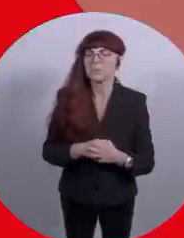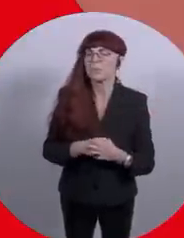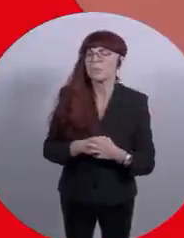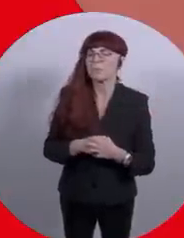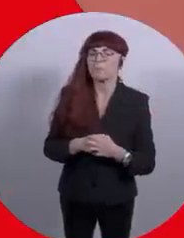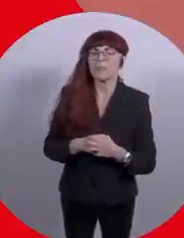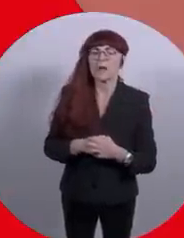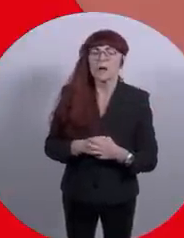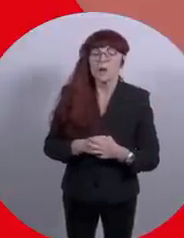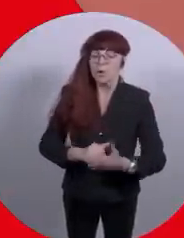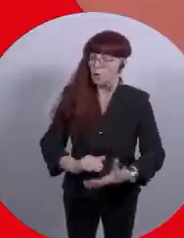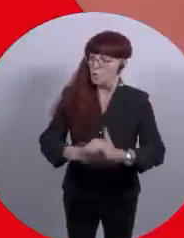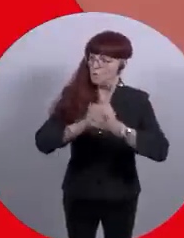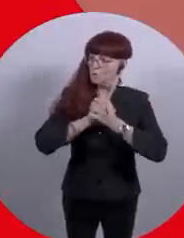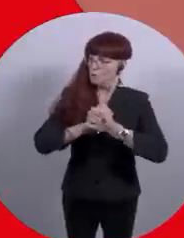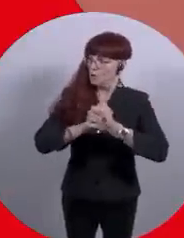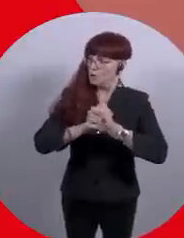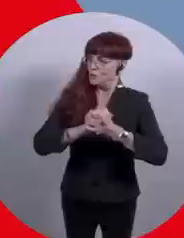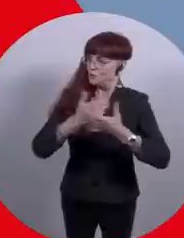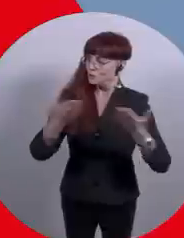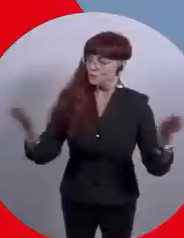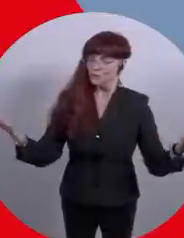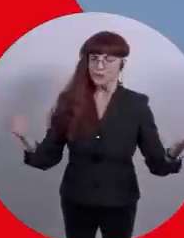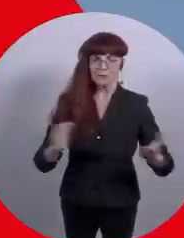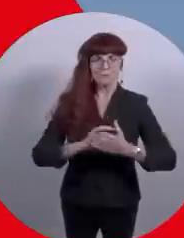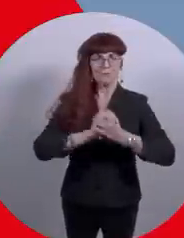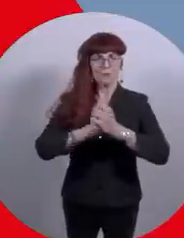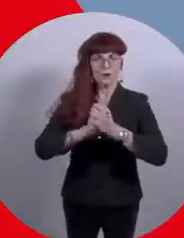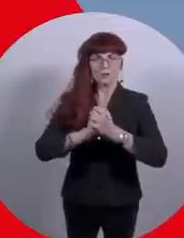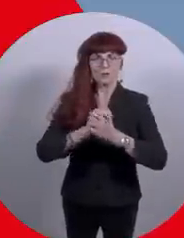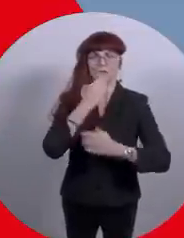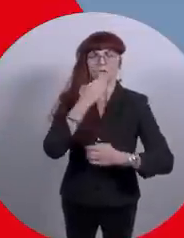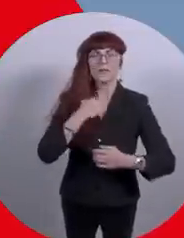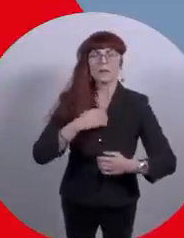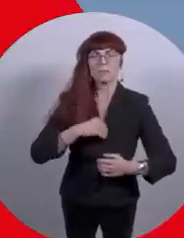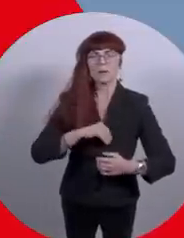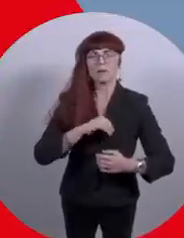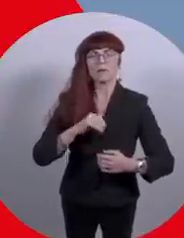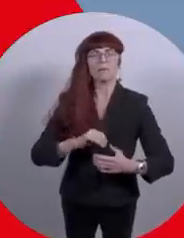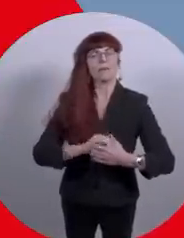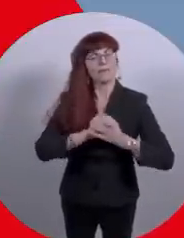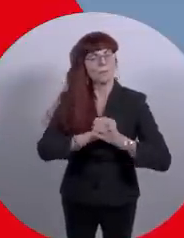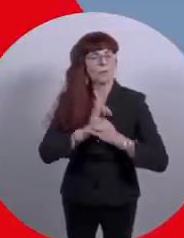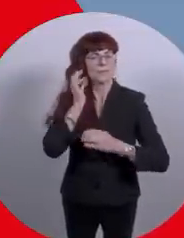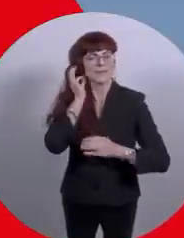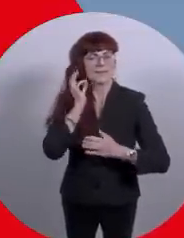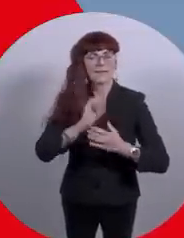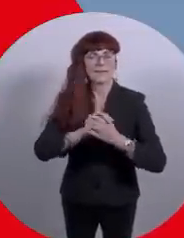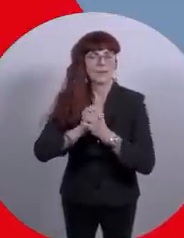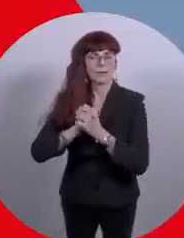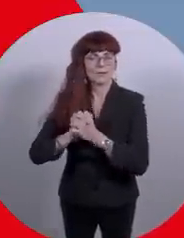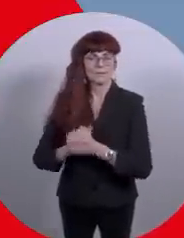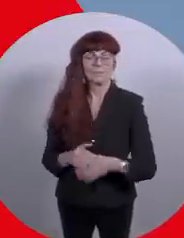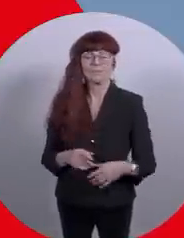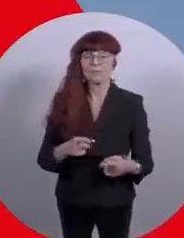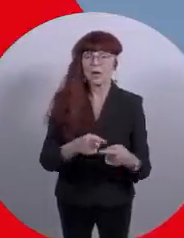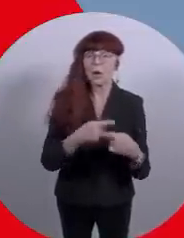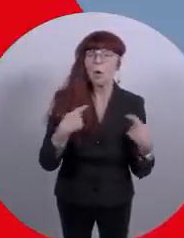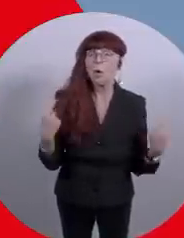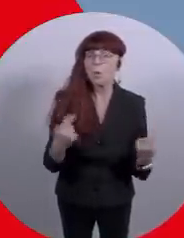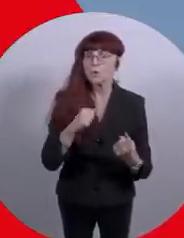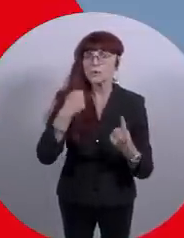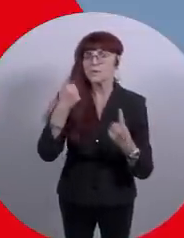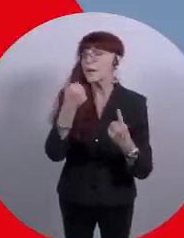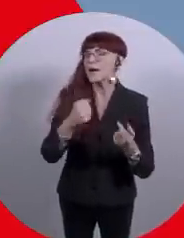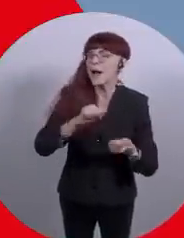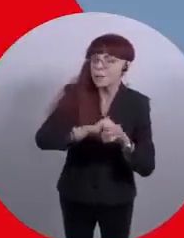Freundschaft freundschaftliche Genossinnen und Genossen es ist unser Kampf